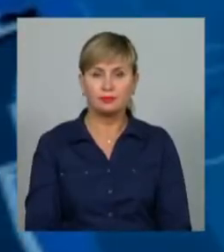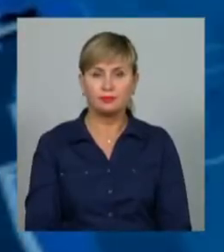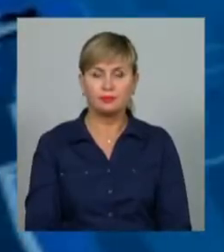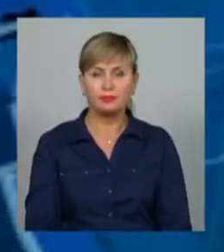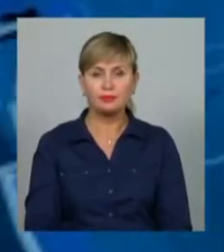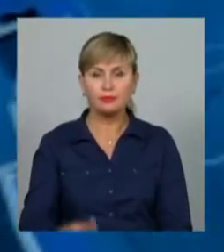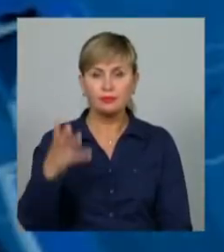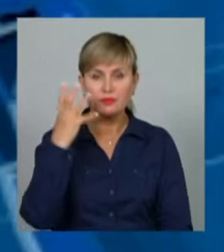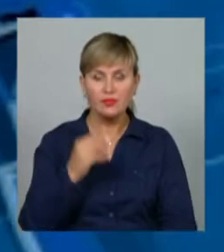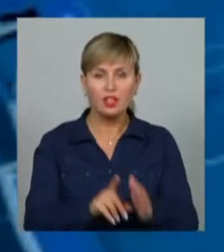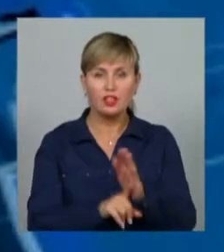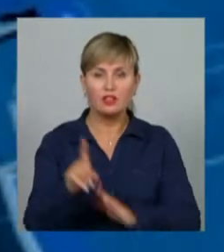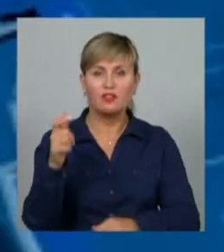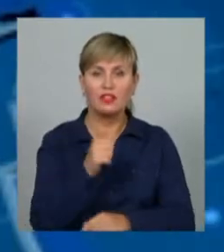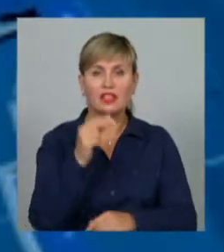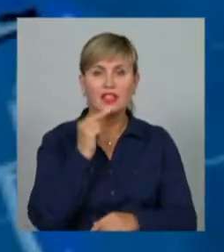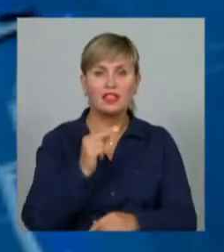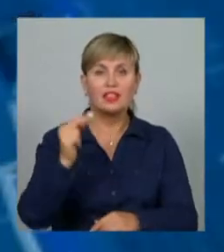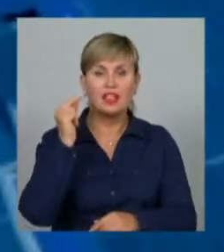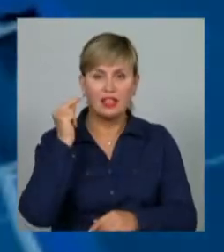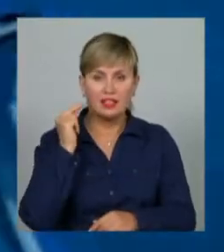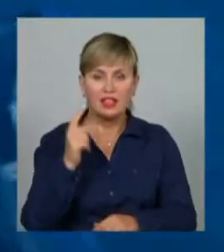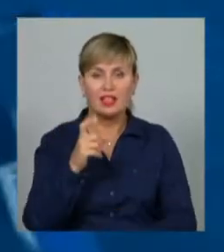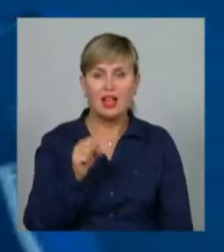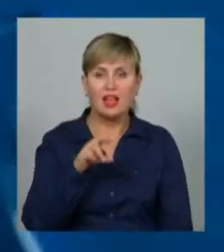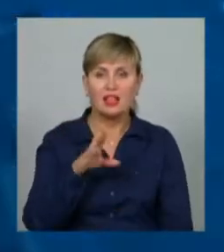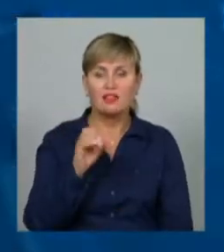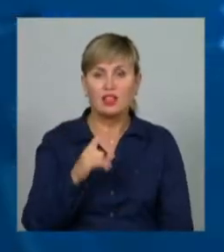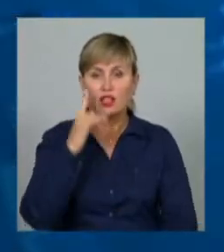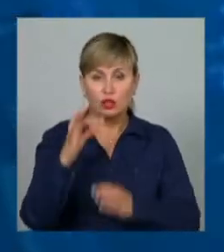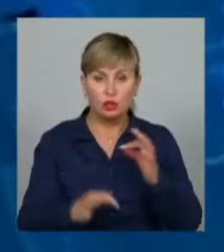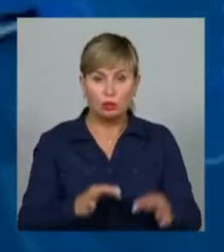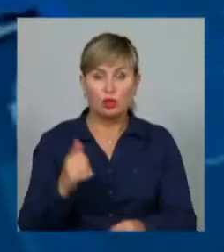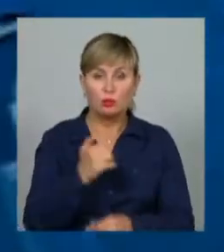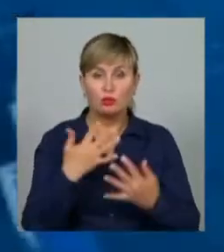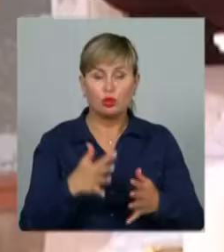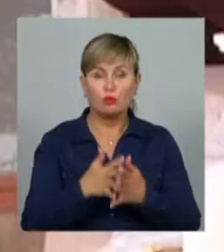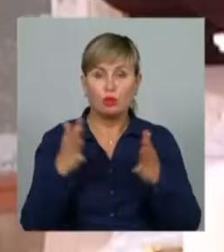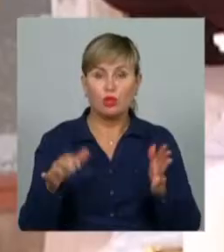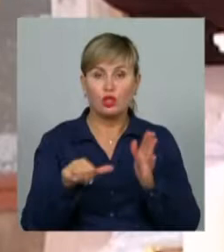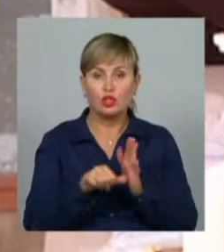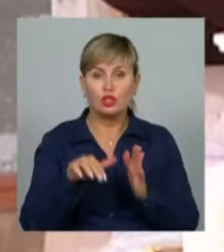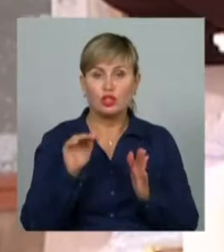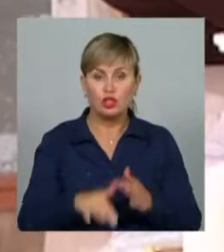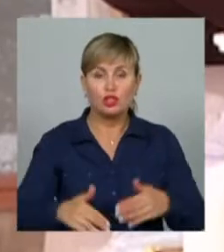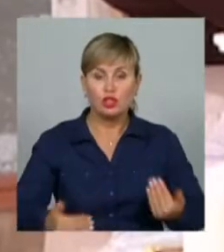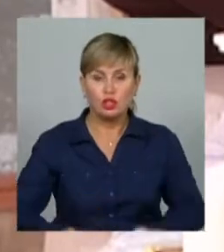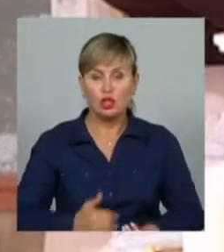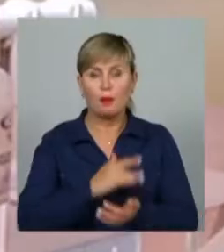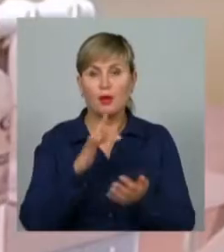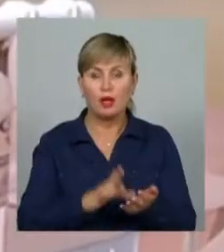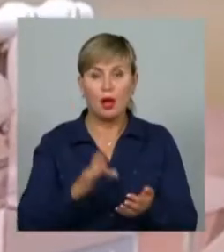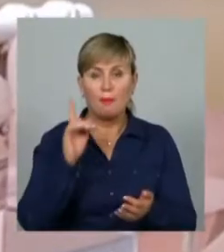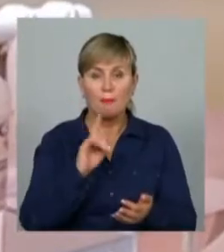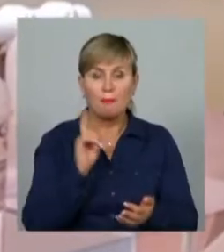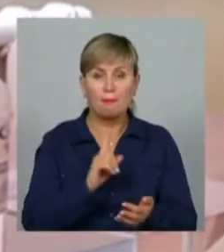В Алматы началась вакцинация китайским препаратом Хаятвакс. Только за сутки ей привились более 6 тысяч жителей мегаполиса. Пока